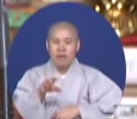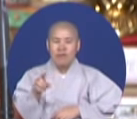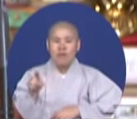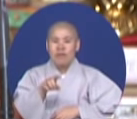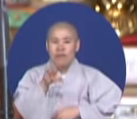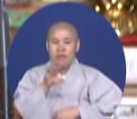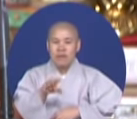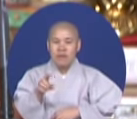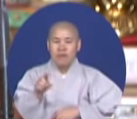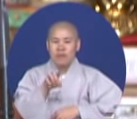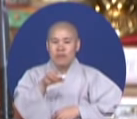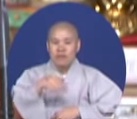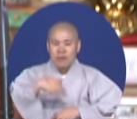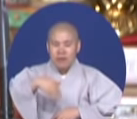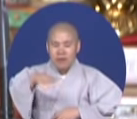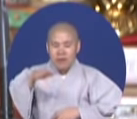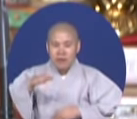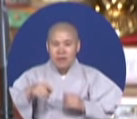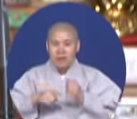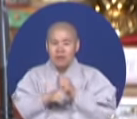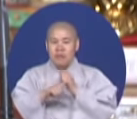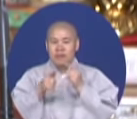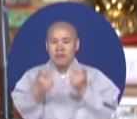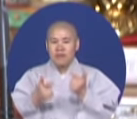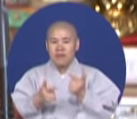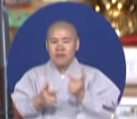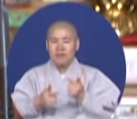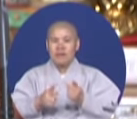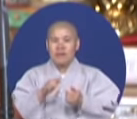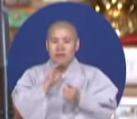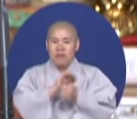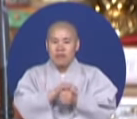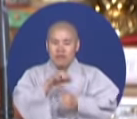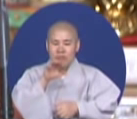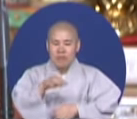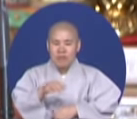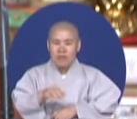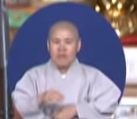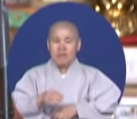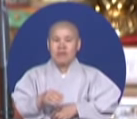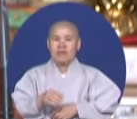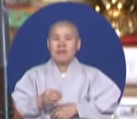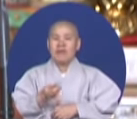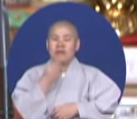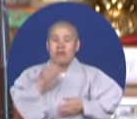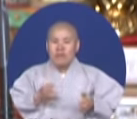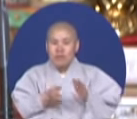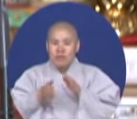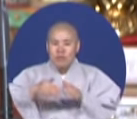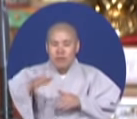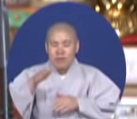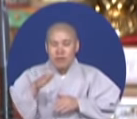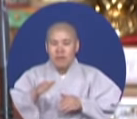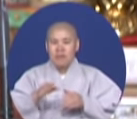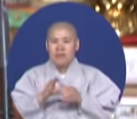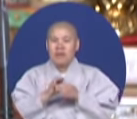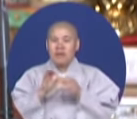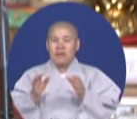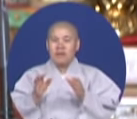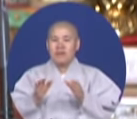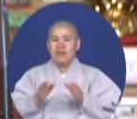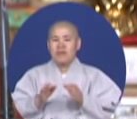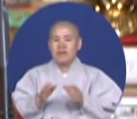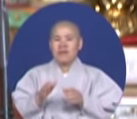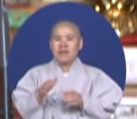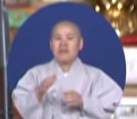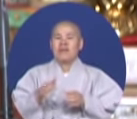어느 곳에서 어느 곳으로 간다 그게 아니에요. 뭐 경상도에서 뭐 어디 경기도로 가고 뭐 저 강북에서